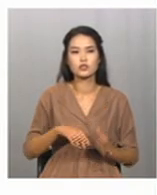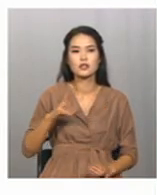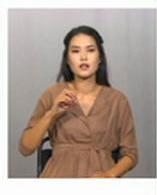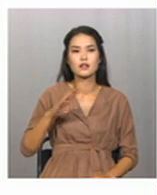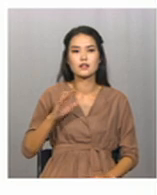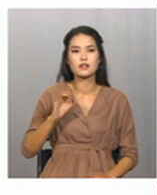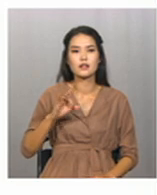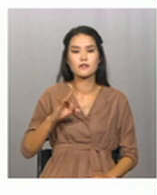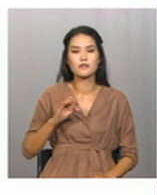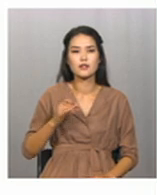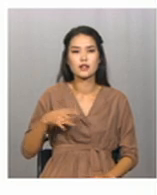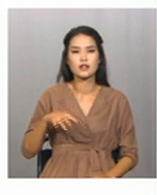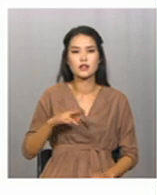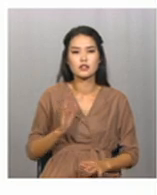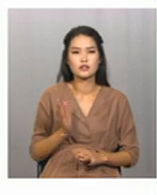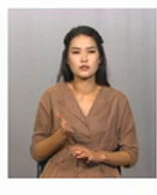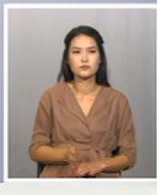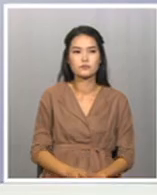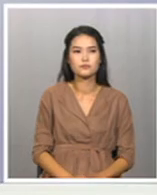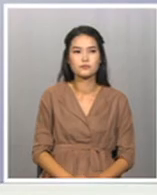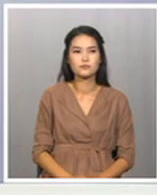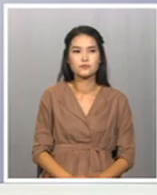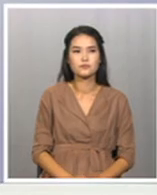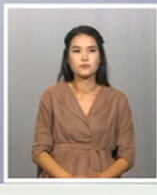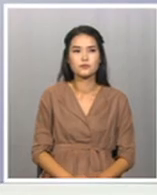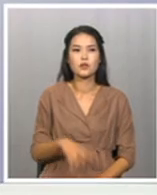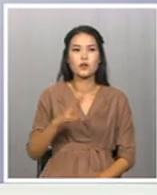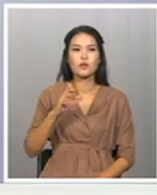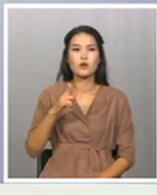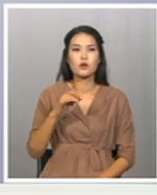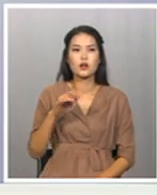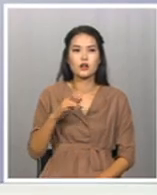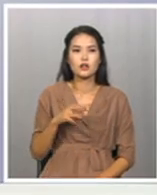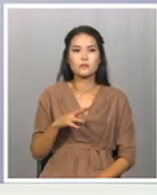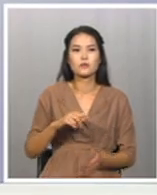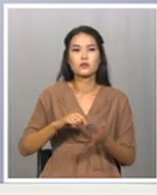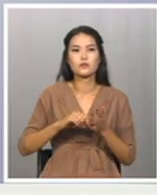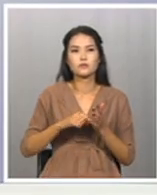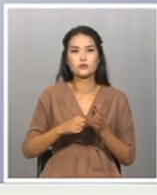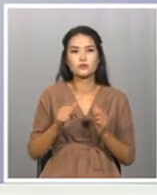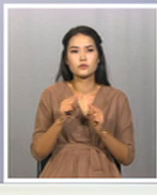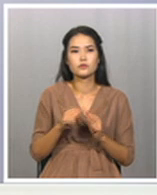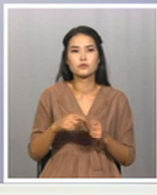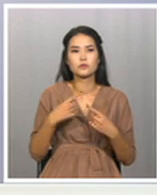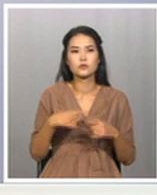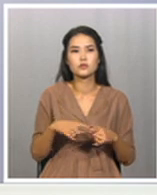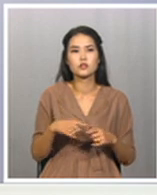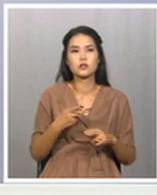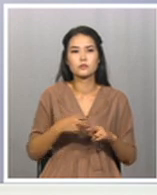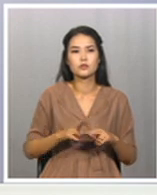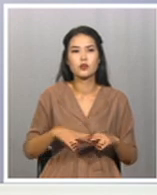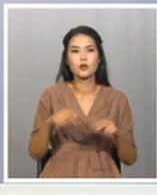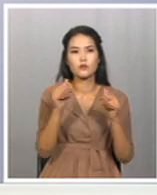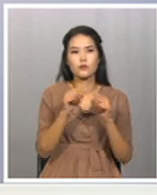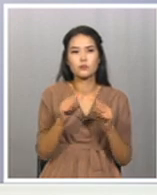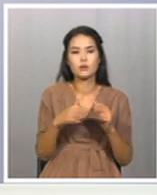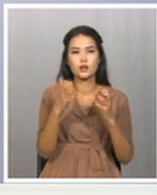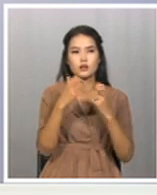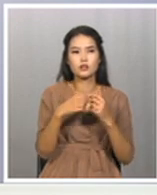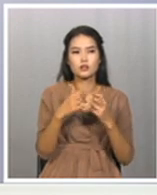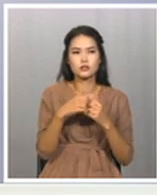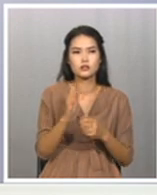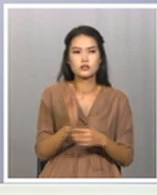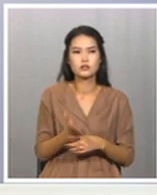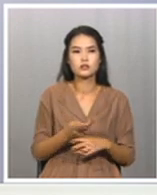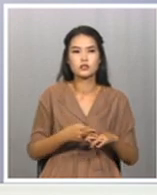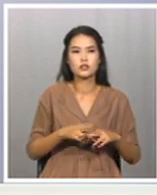нүктесінде дифференциалданады. Логарифмдік функцияның туындысы мына формуламен